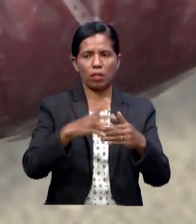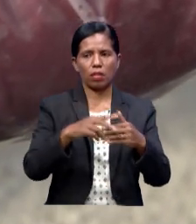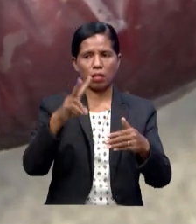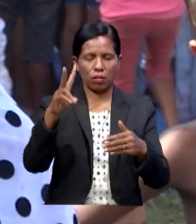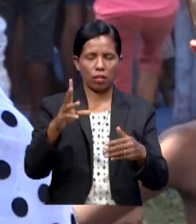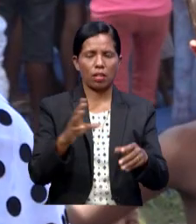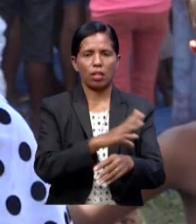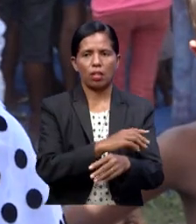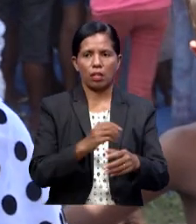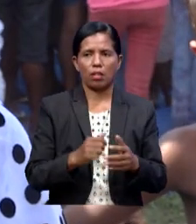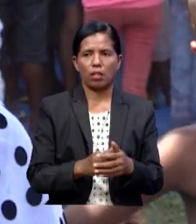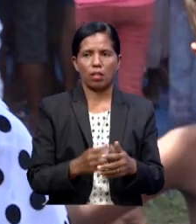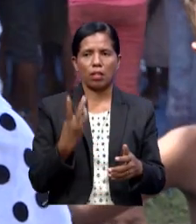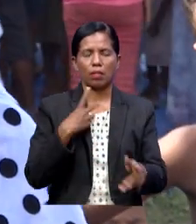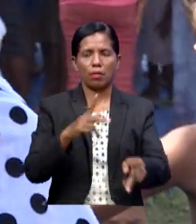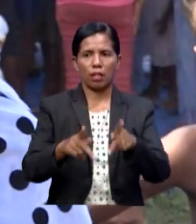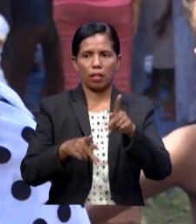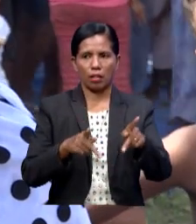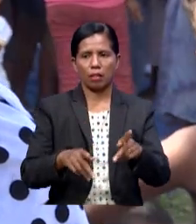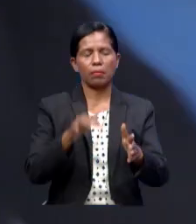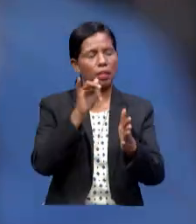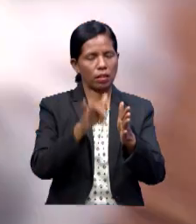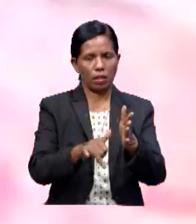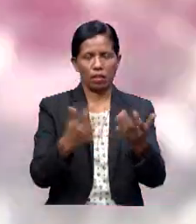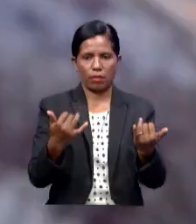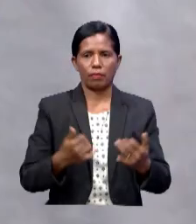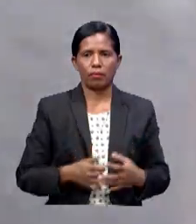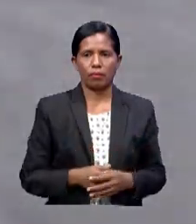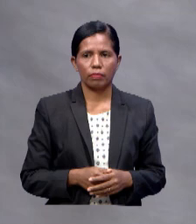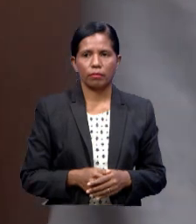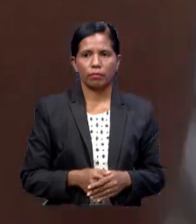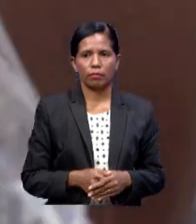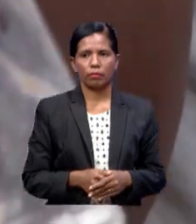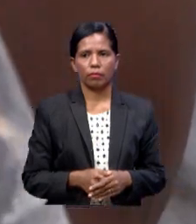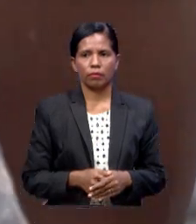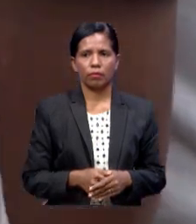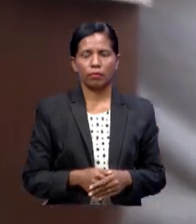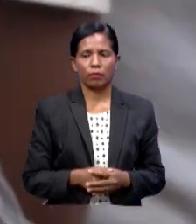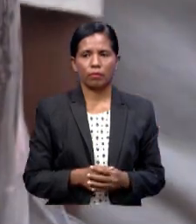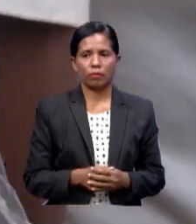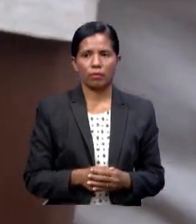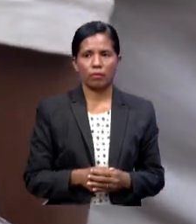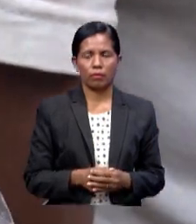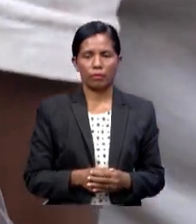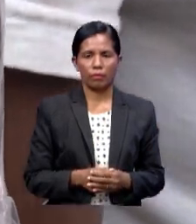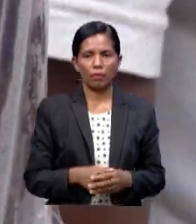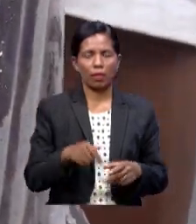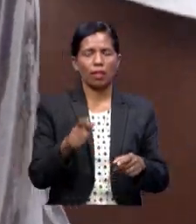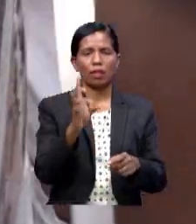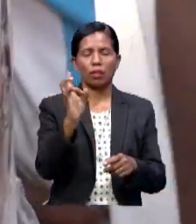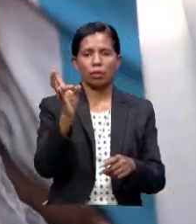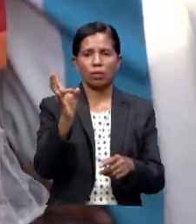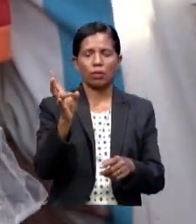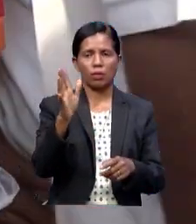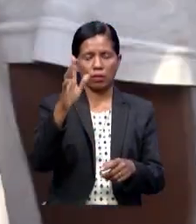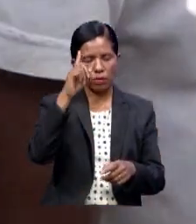saya $1 ku taruh ami pupu beek ni dia helah hoi dan edit 75 sen dia ni dah 75 sen tebes kalai ni 75 sen